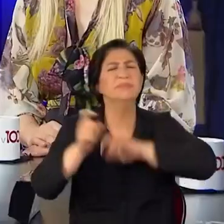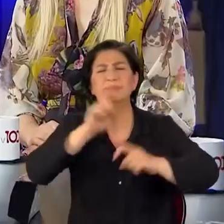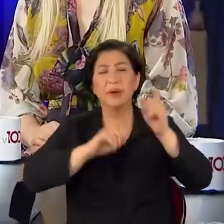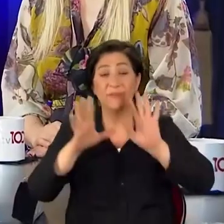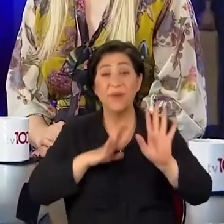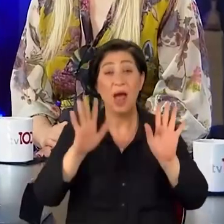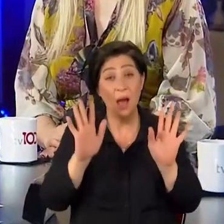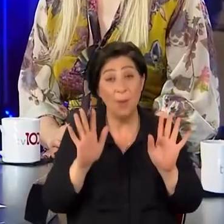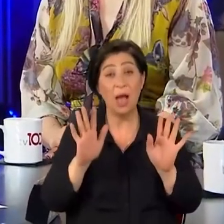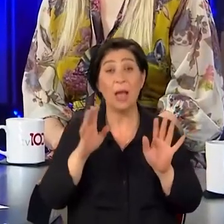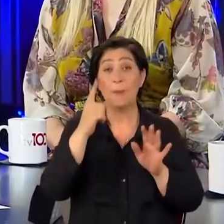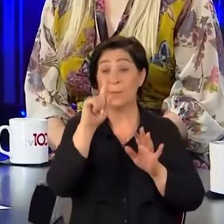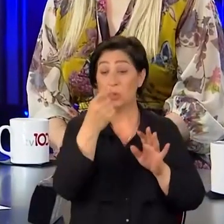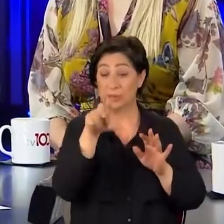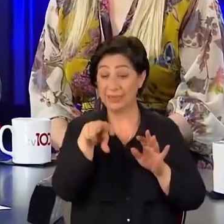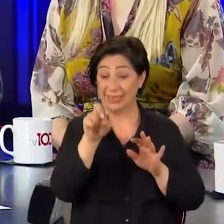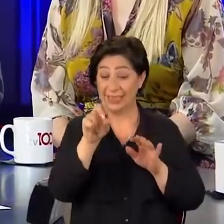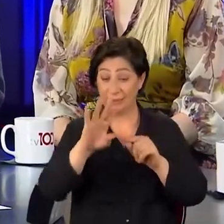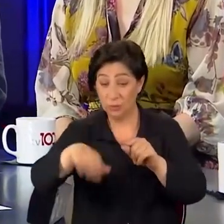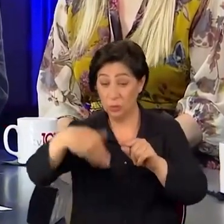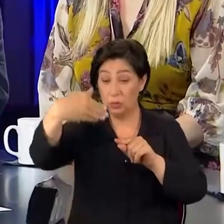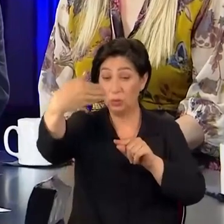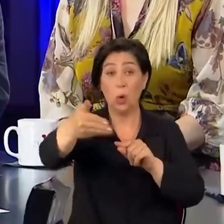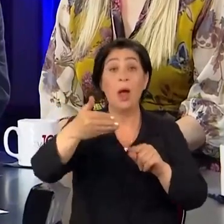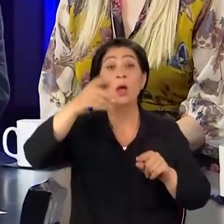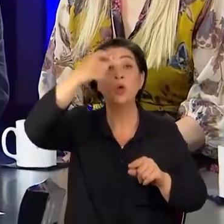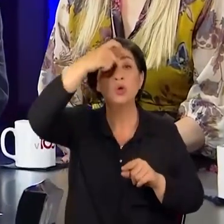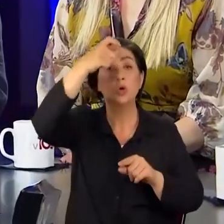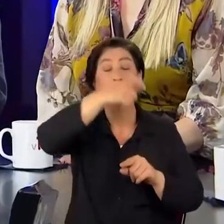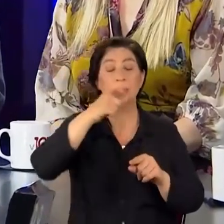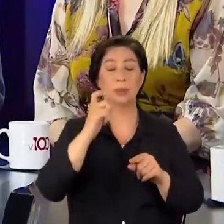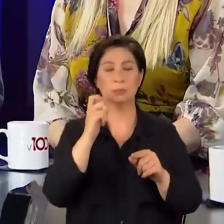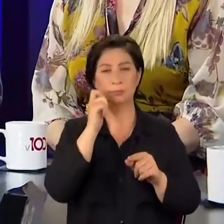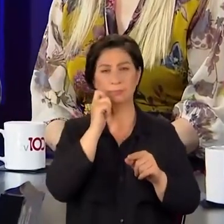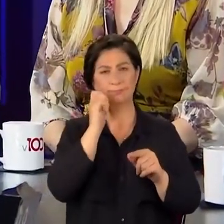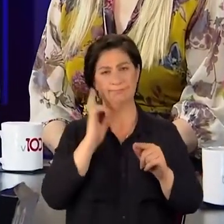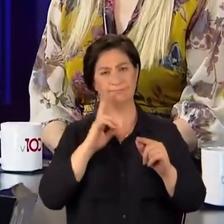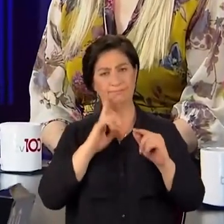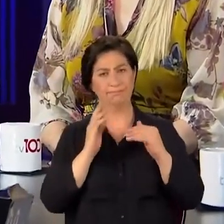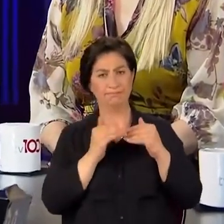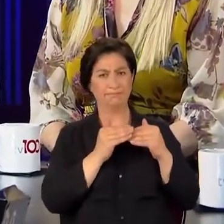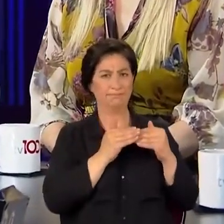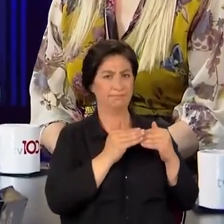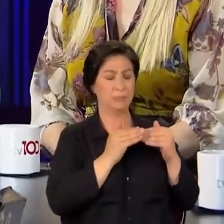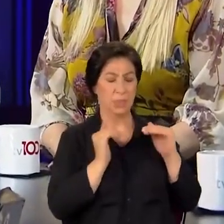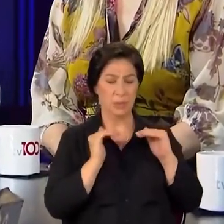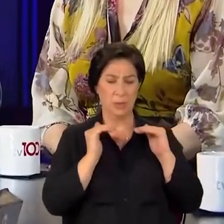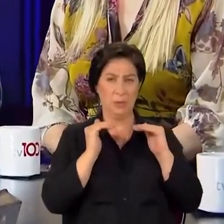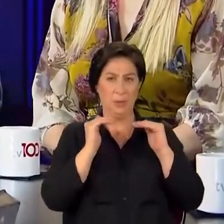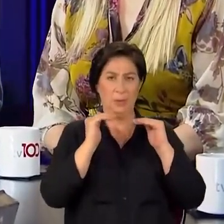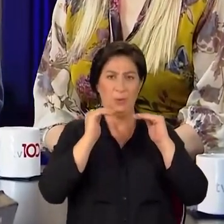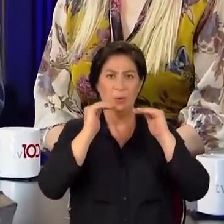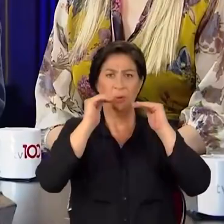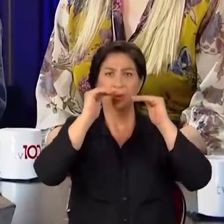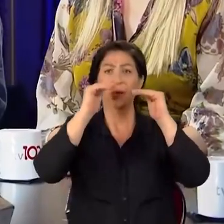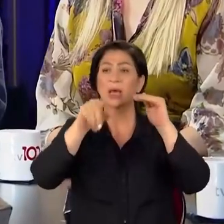sonra görüyoruz ki 80'lerden itibaren Türkiye'de muhafazakar siyaset yükseldi. Diğerleri